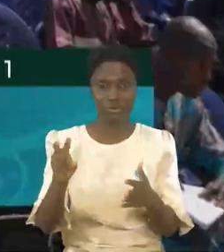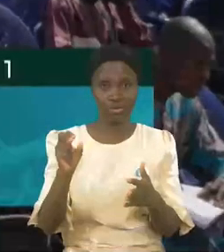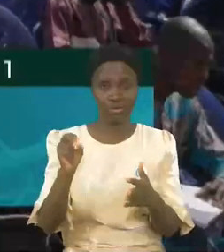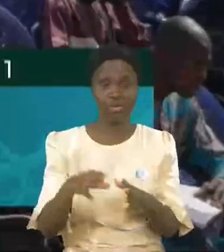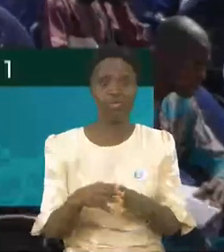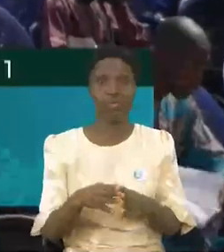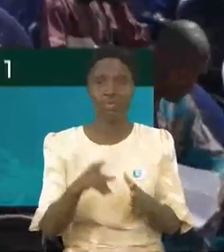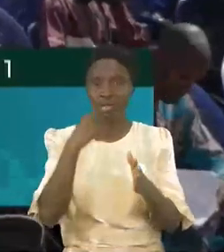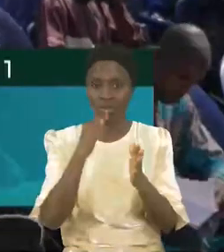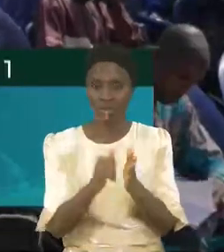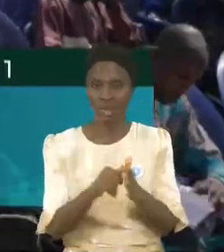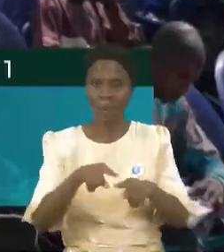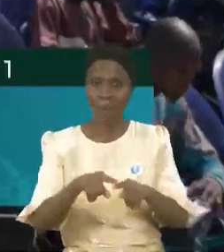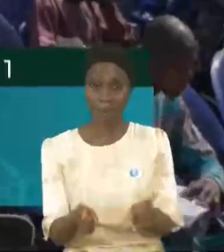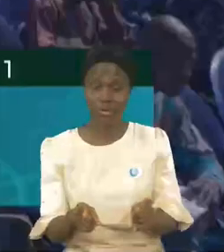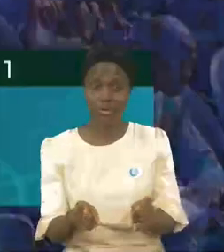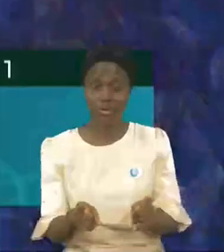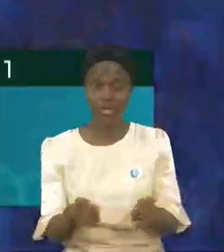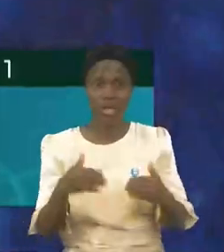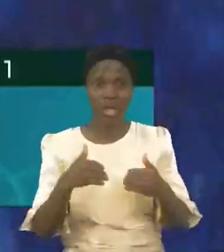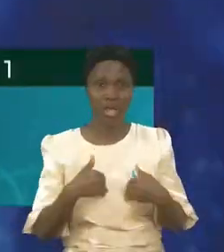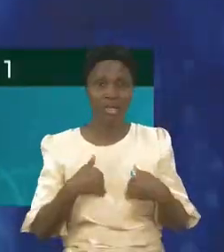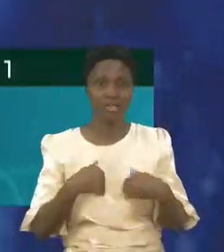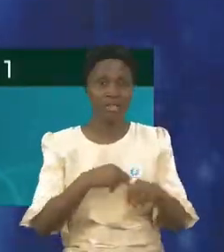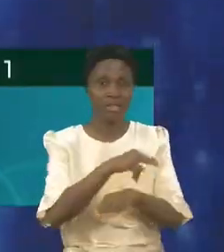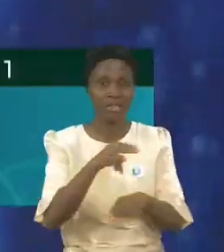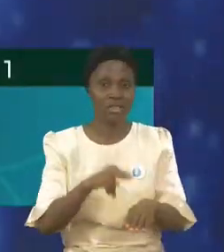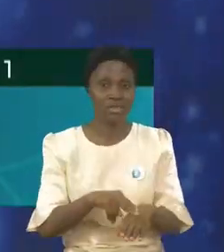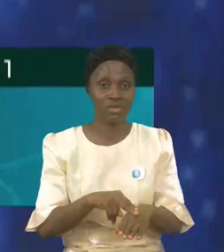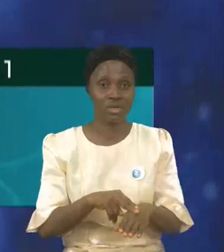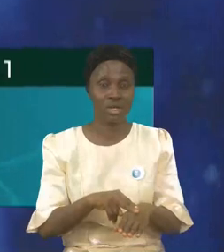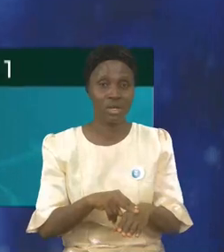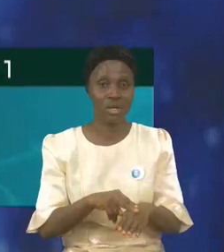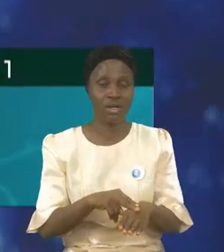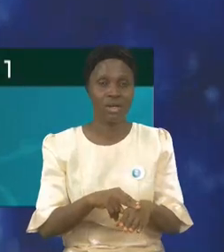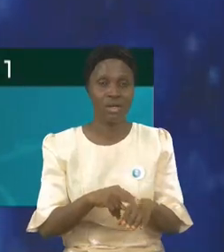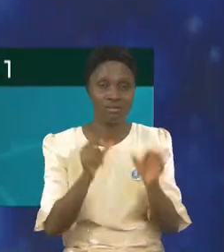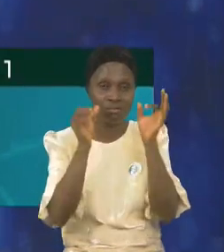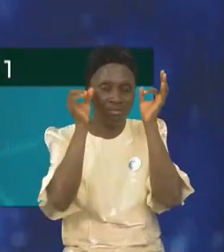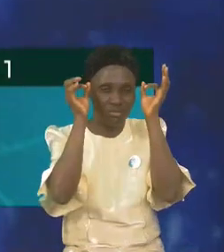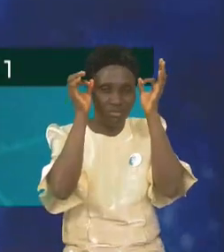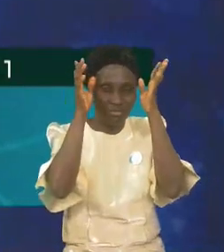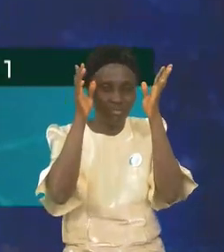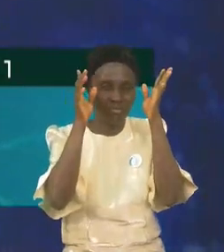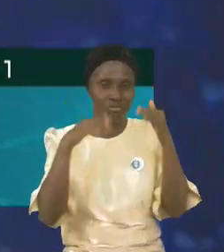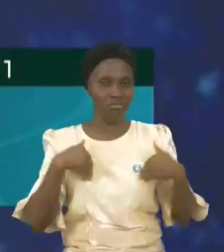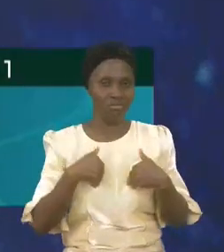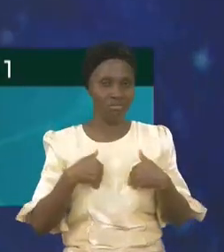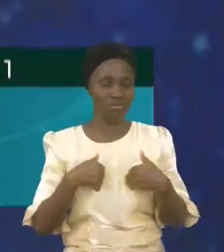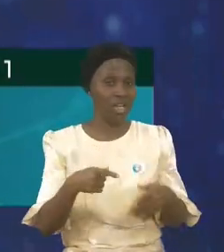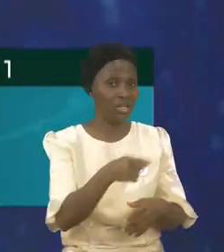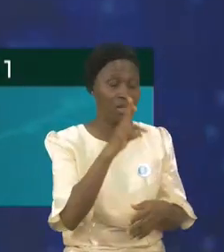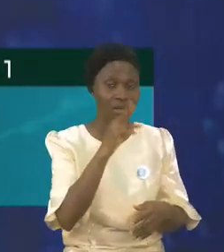Deuxième Pierre 2, verset 12. Voyons ceci. Mais eux, semblables à des